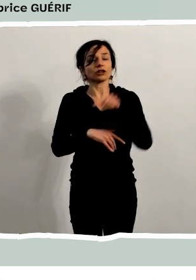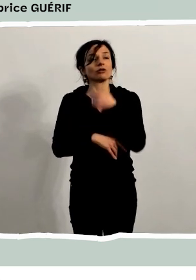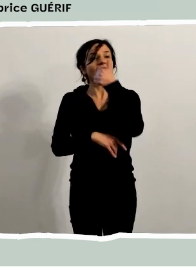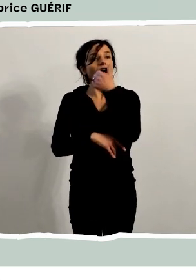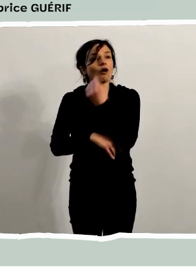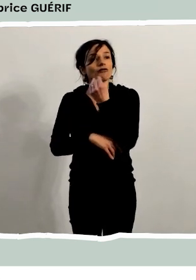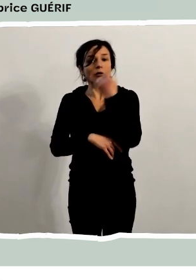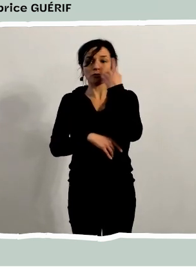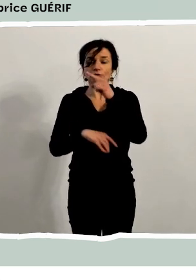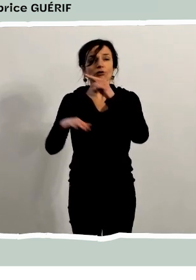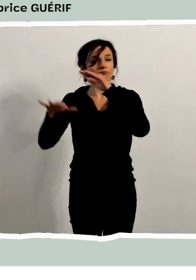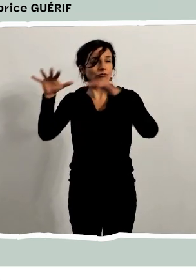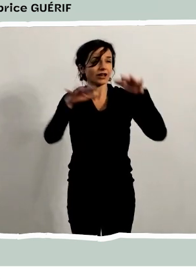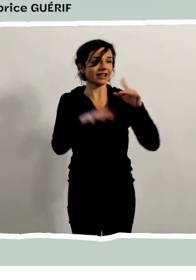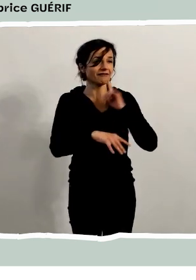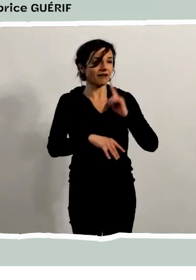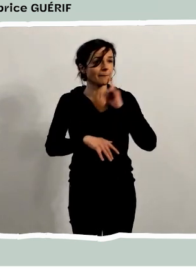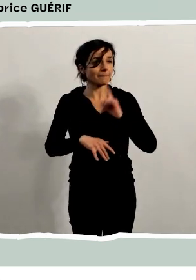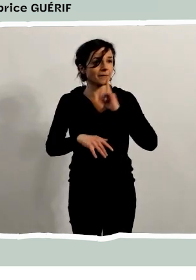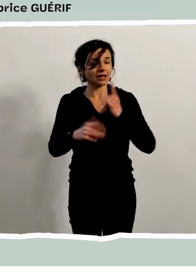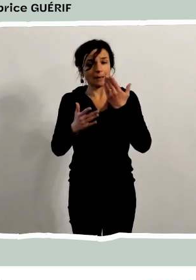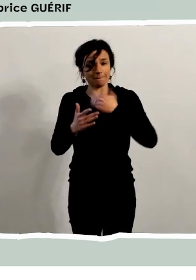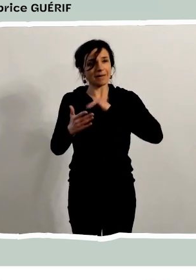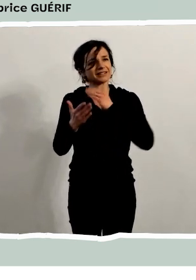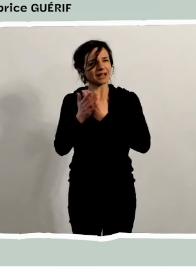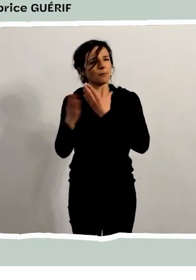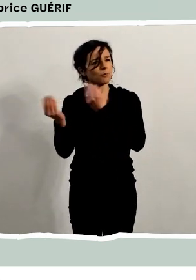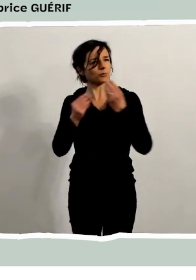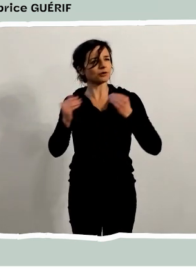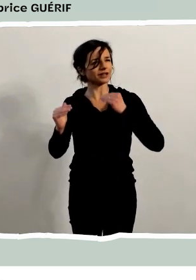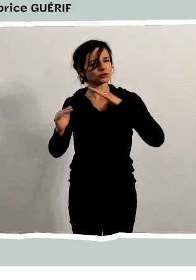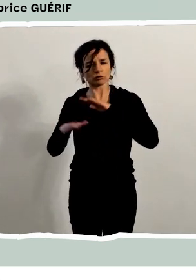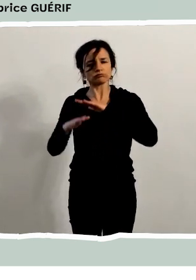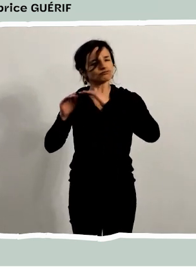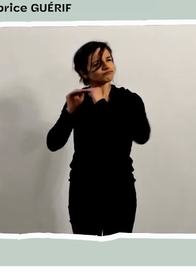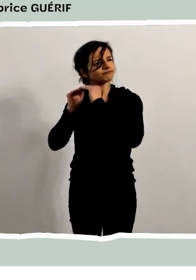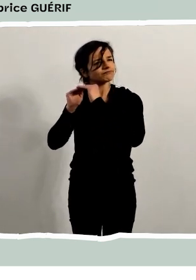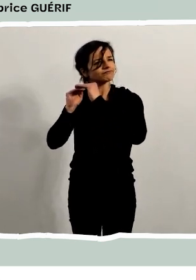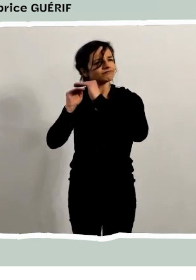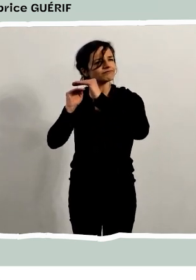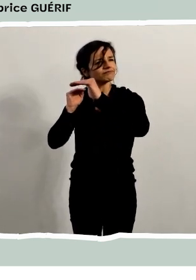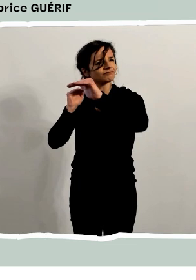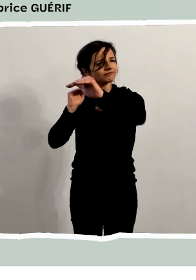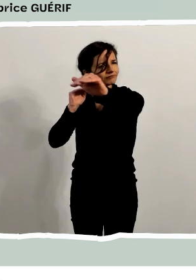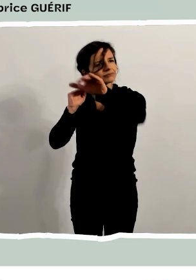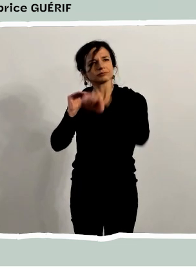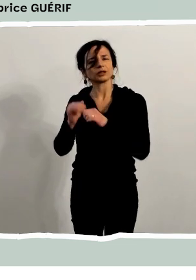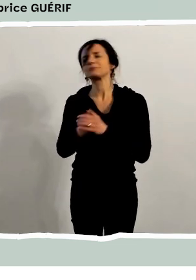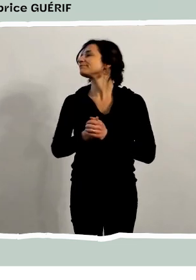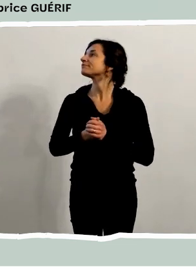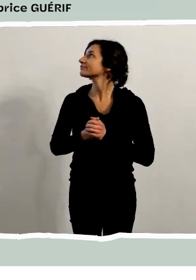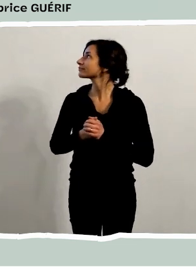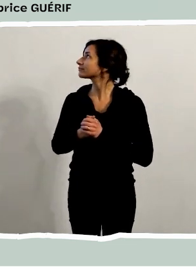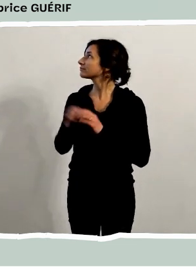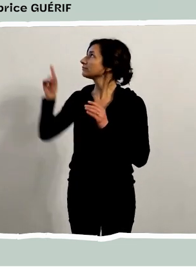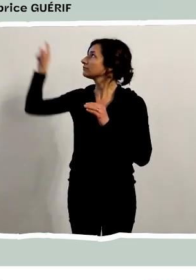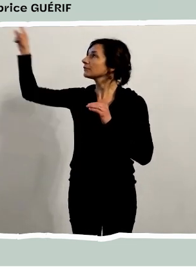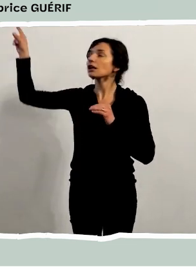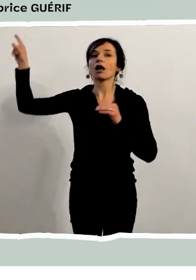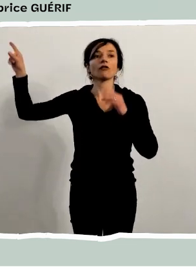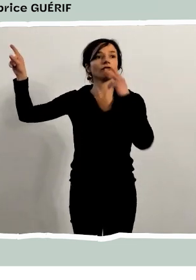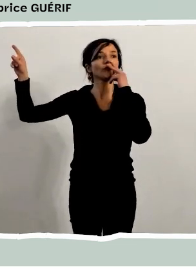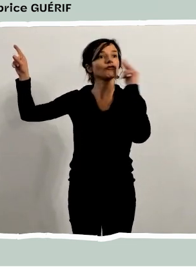constante. Et lorsqu'on vous montre un petit peu ce graphique, vous voyez, si vous regardez, alors toutes ces courbes, ça correspond à